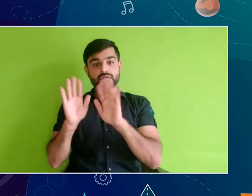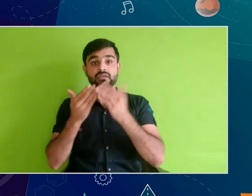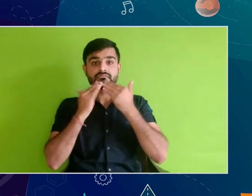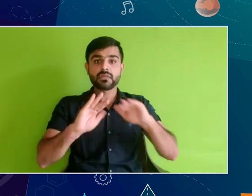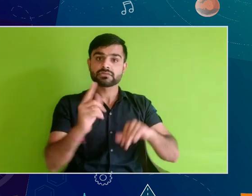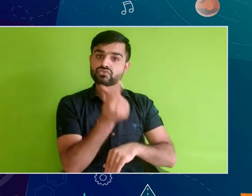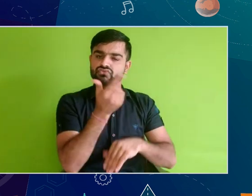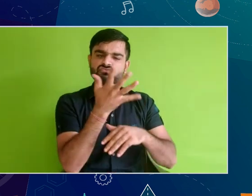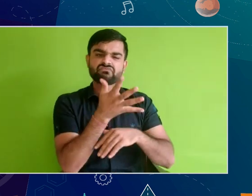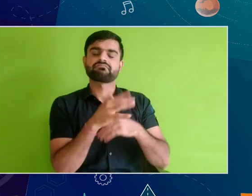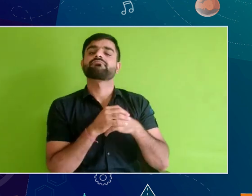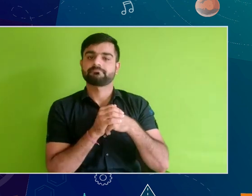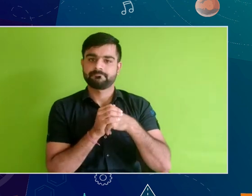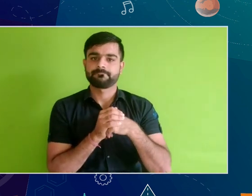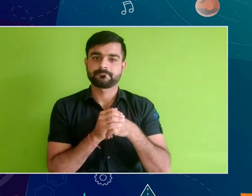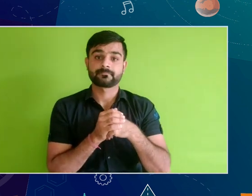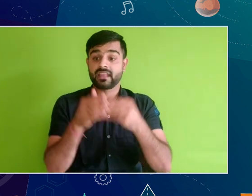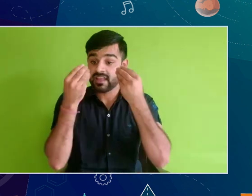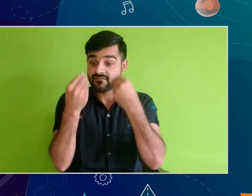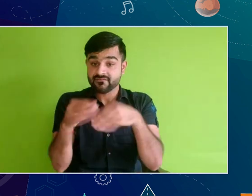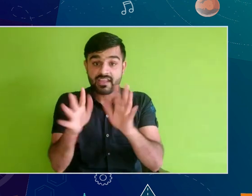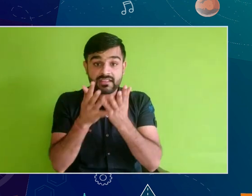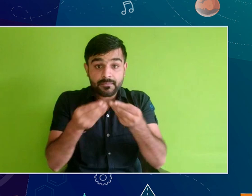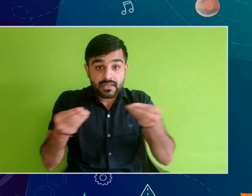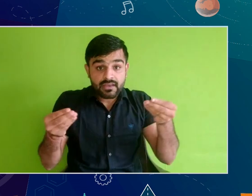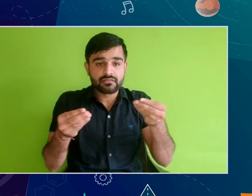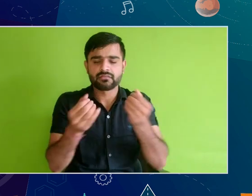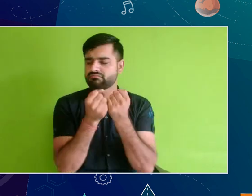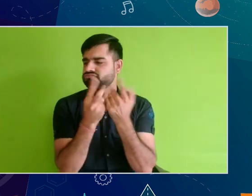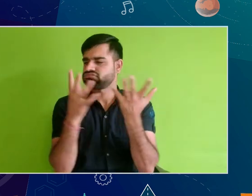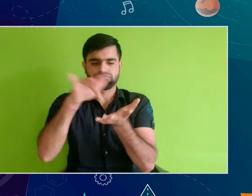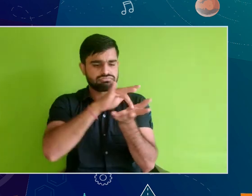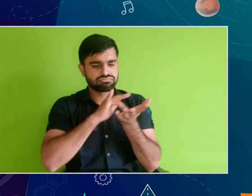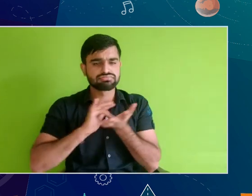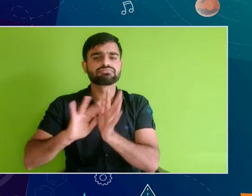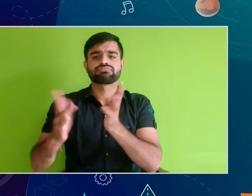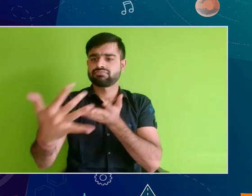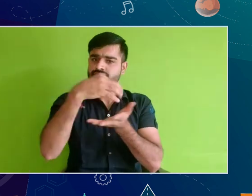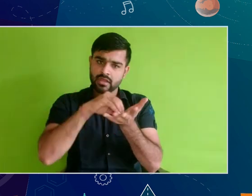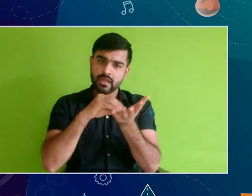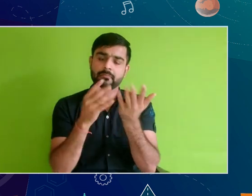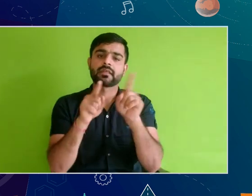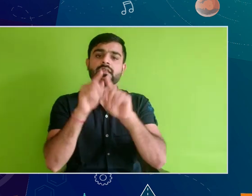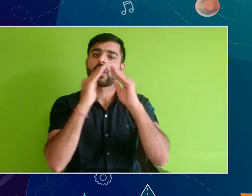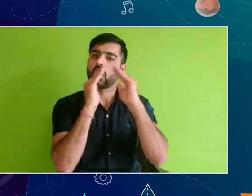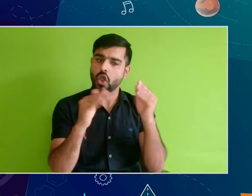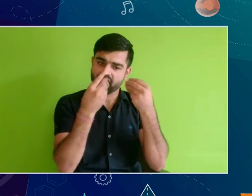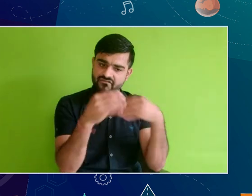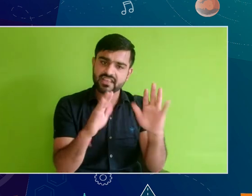हो। तो वेस्ट मटेरियल बहुत सारी जगहों से हमें मिलता है, जैसे घर में वेस्ट मटेरियल